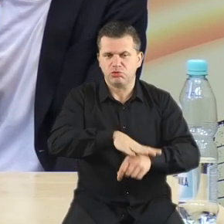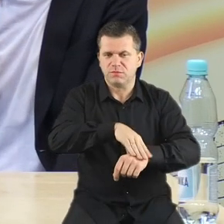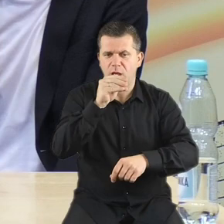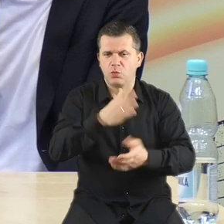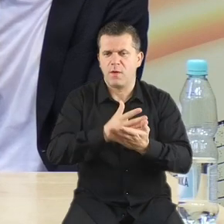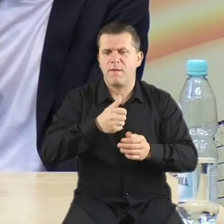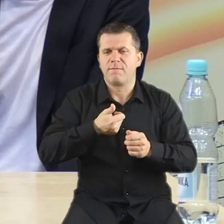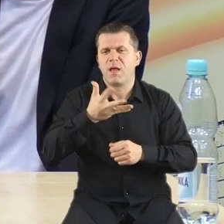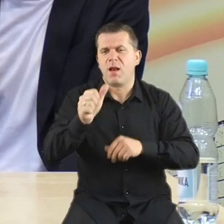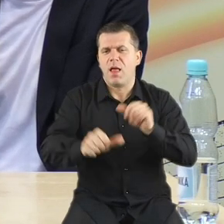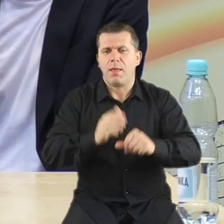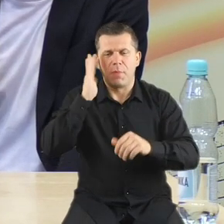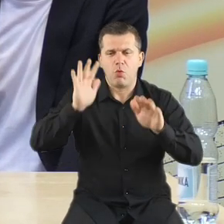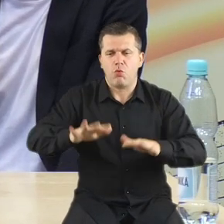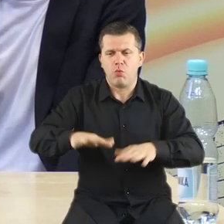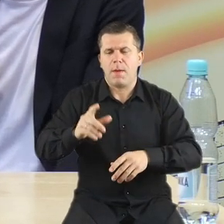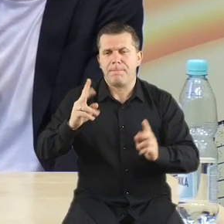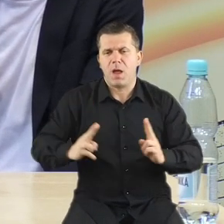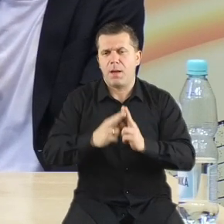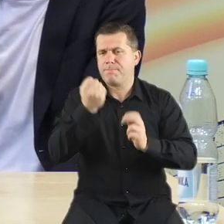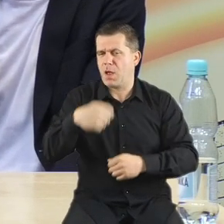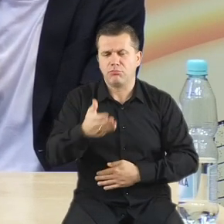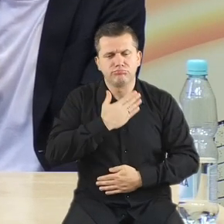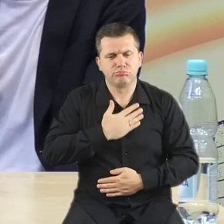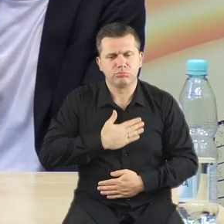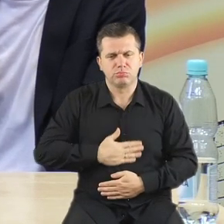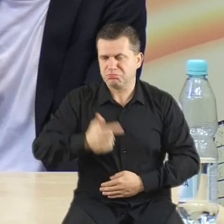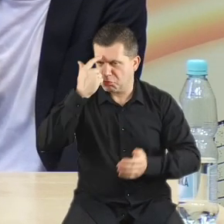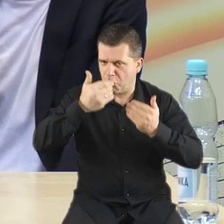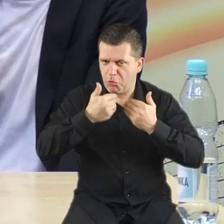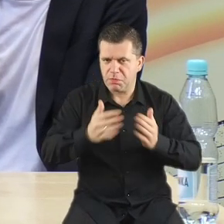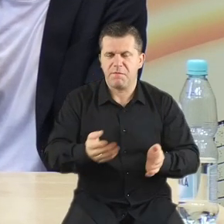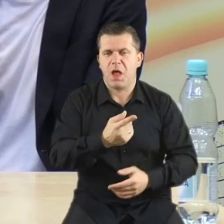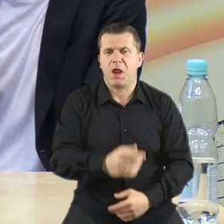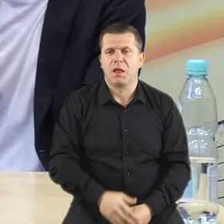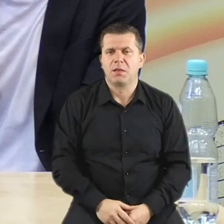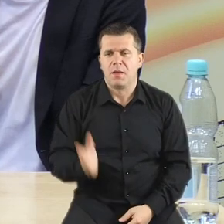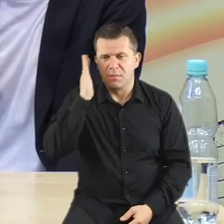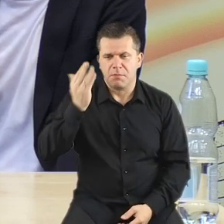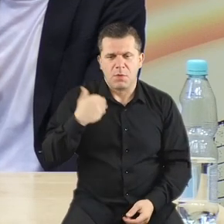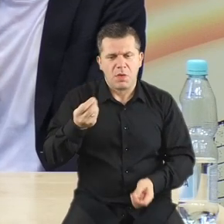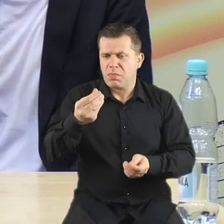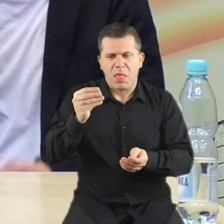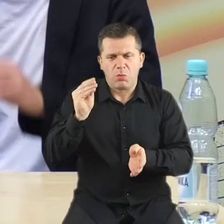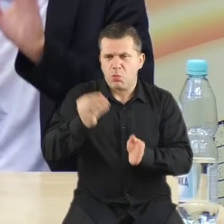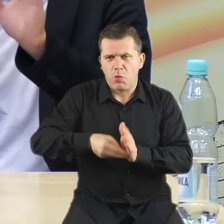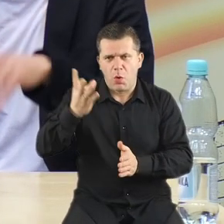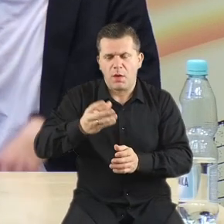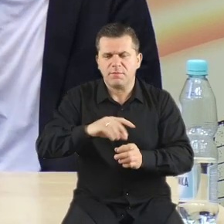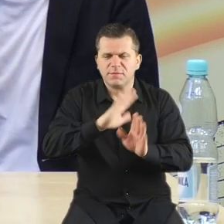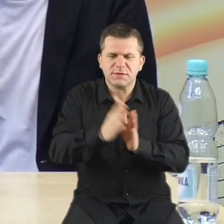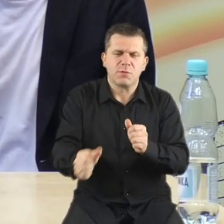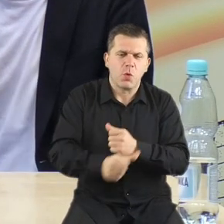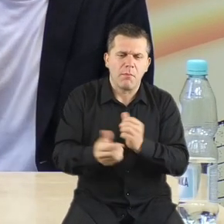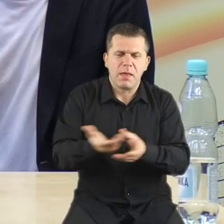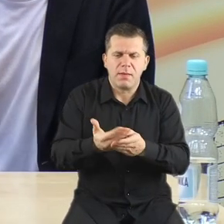Szwedkę, która od lat mieszkała w Paryżu. Bardzo taką sympatyczną, ciepłą, otwartą osobę. Mieszkanie było niedrogie, nie chciała od nas tych wszystkich